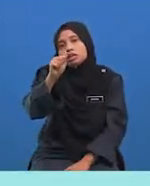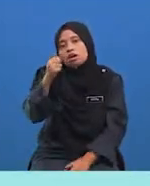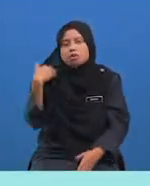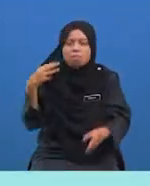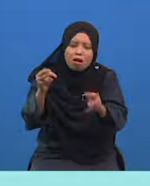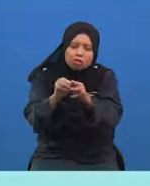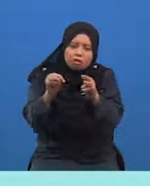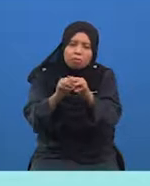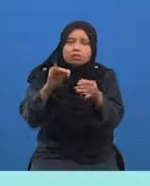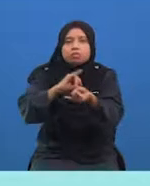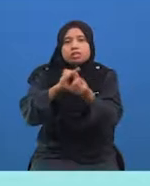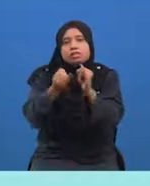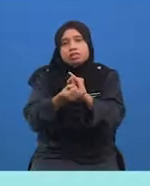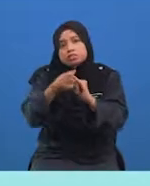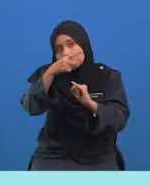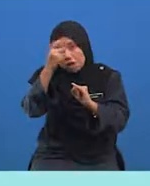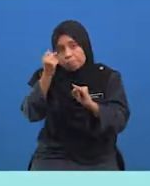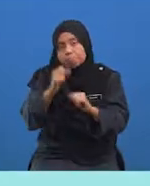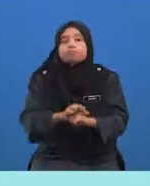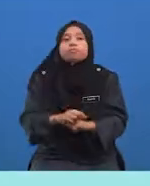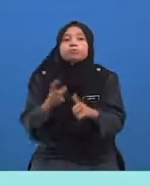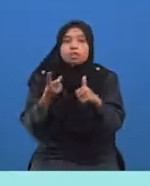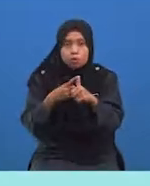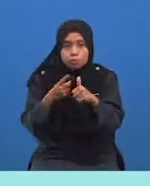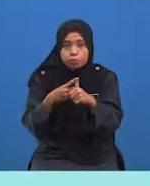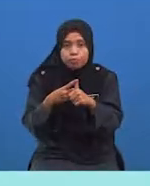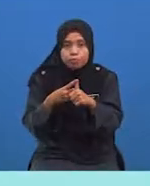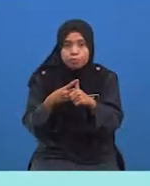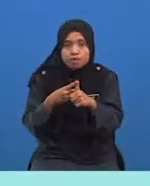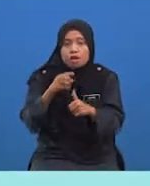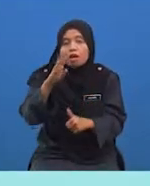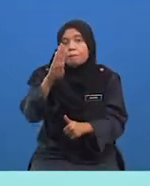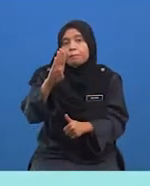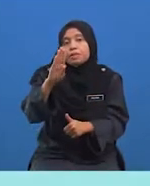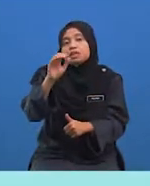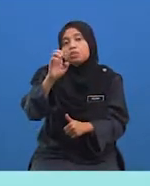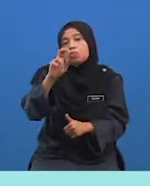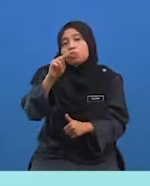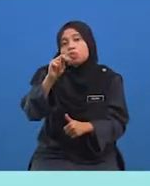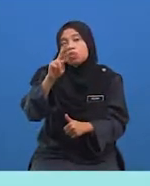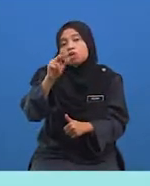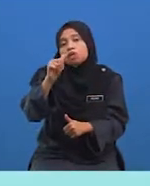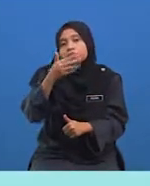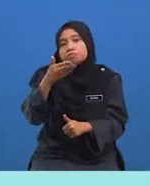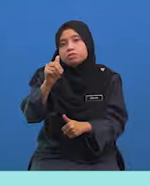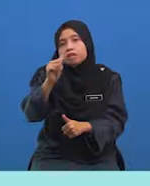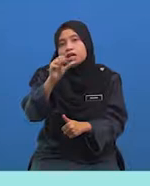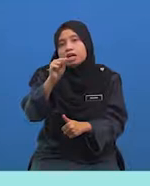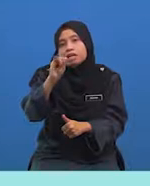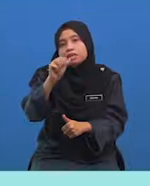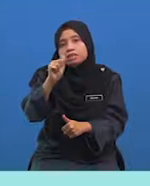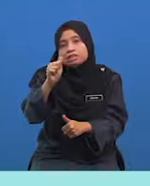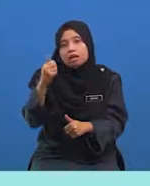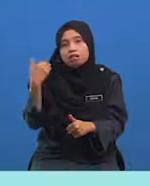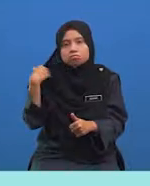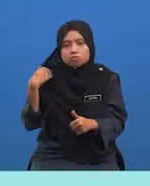Ini kerana beberapa sebab, iaitu benua Asia terdiri daripada beberapa kawasan